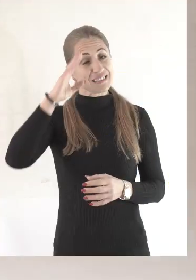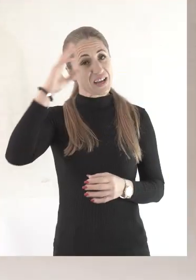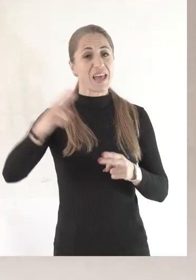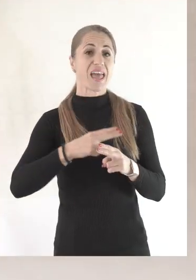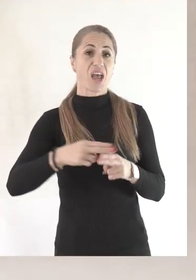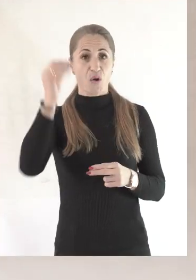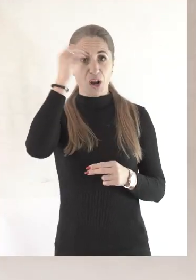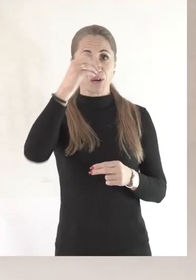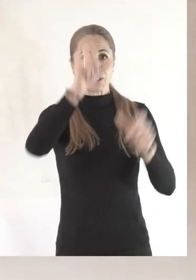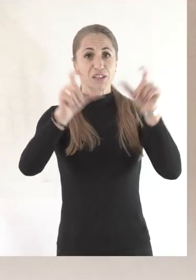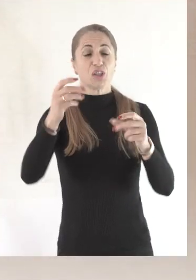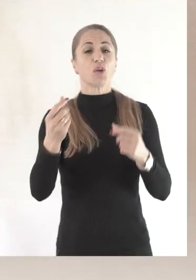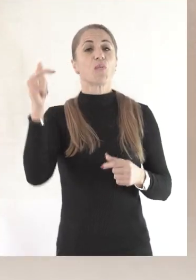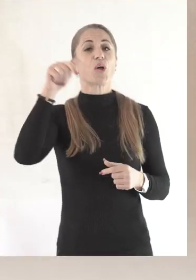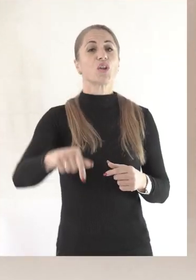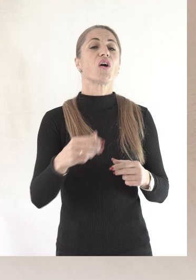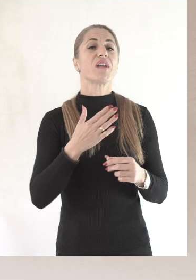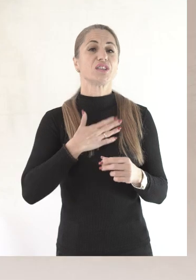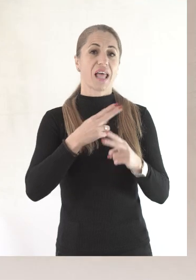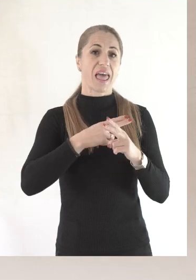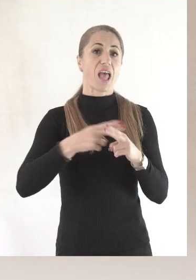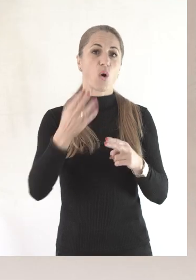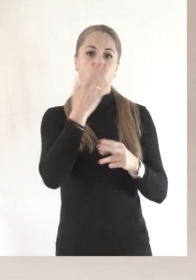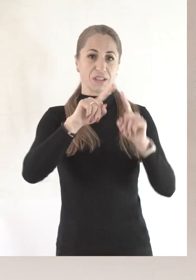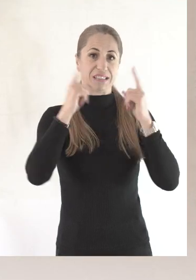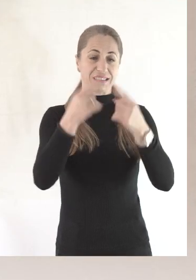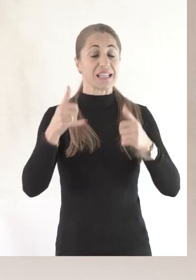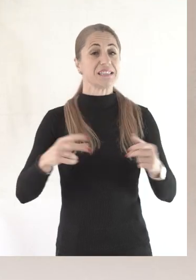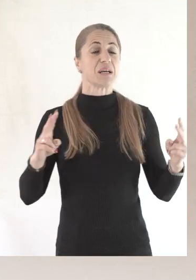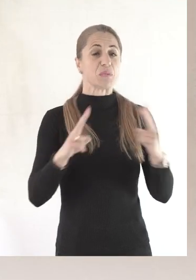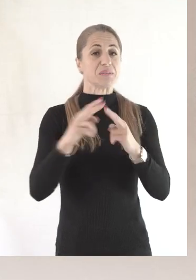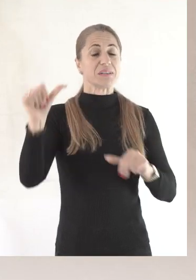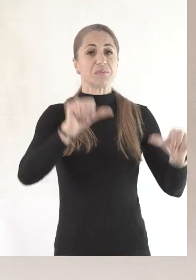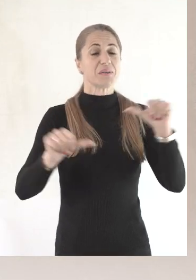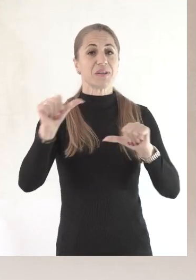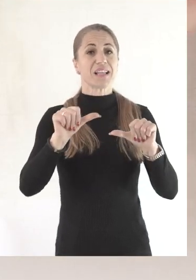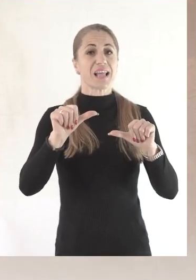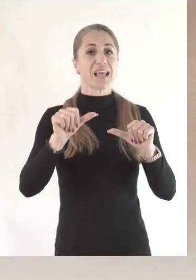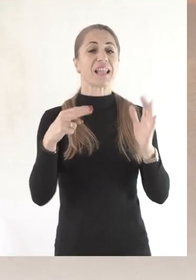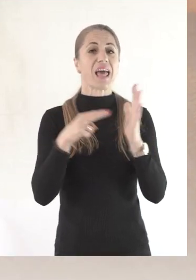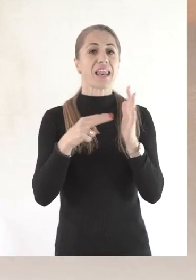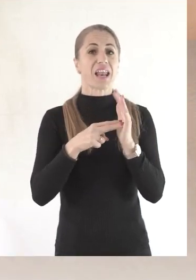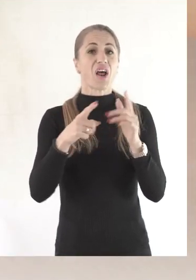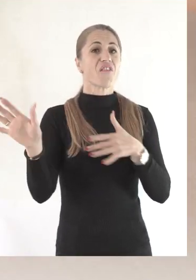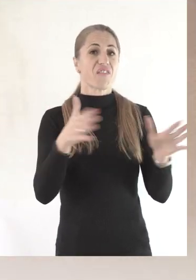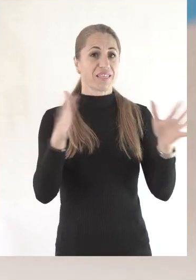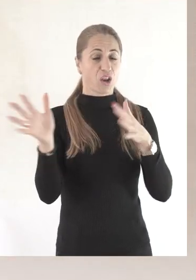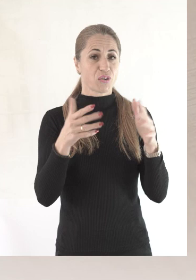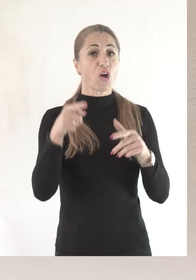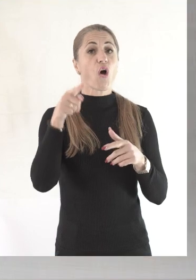Здраво еконаучници и добредојдовте во нашата екоучилница. Денеска ќе се запознаеме со експериментот енергијата на